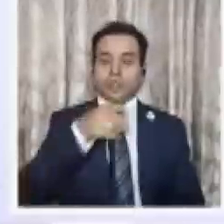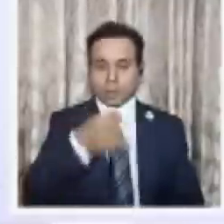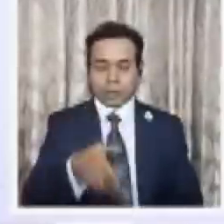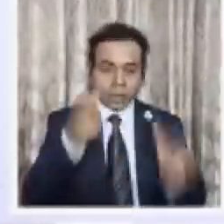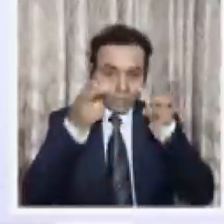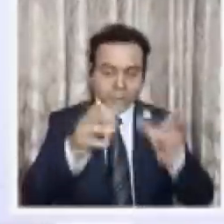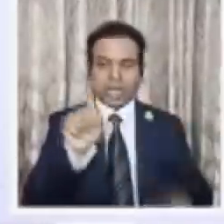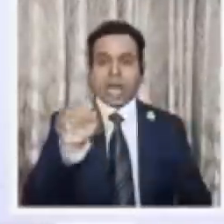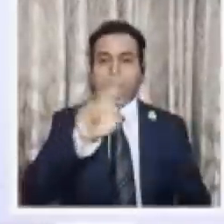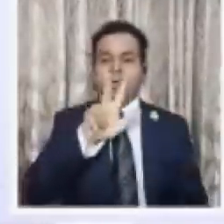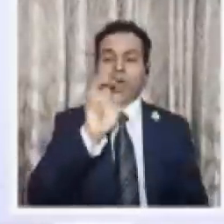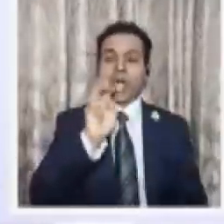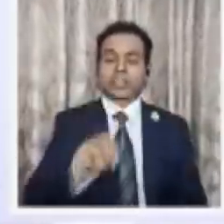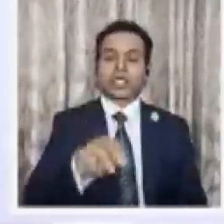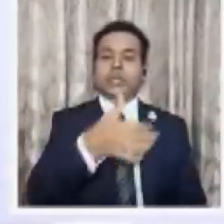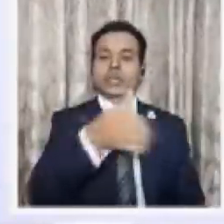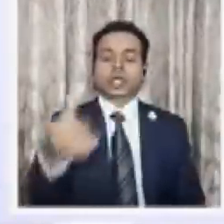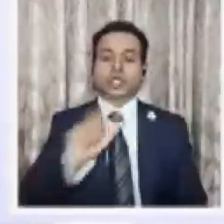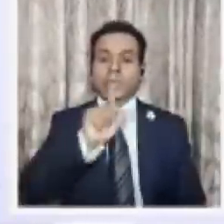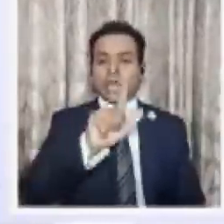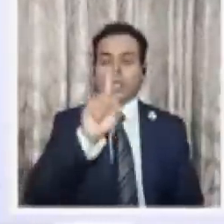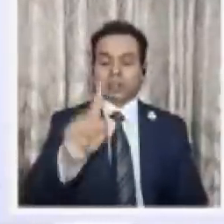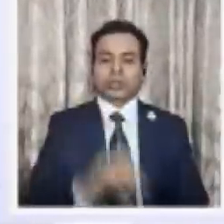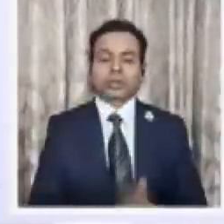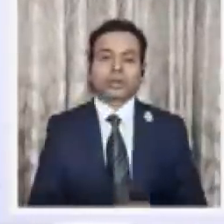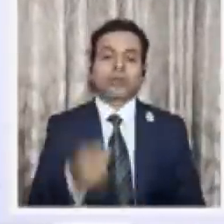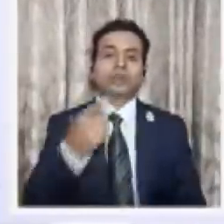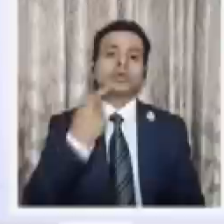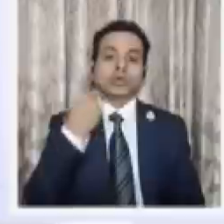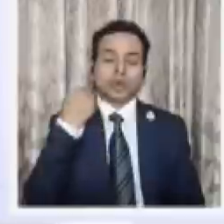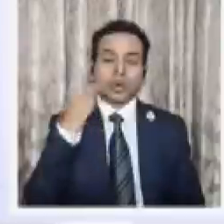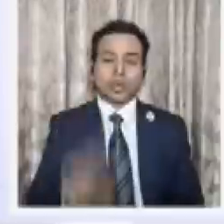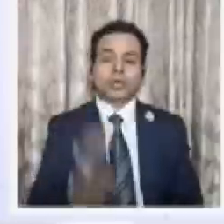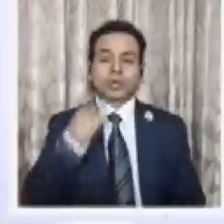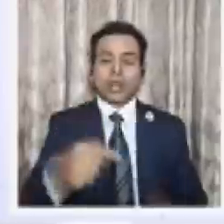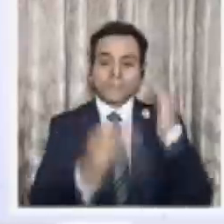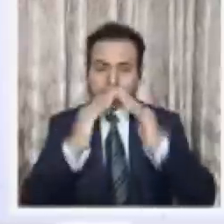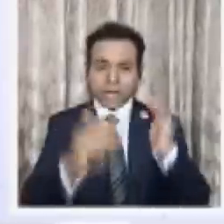43,680 জন এবং এ পর্যন্ত আইসোলেশন থেকে ছাড় পেয়েছেন 25,009 জন। বর্তমানে আইসোলেশনে আছেন